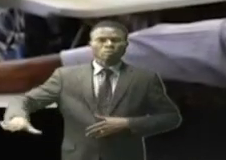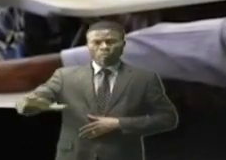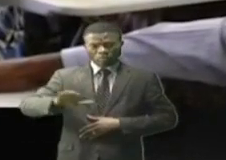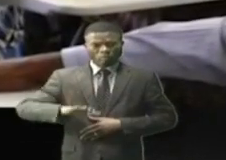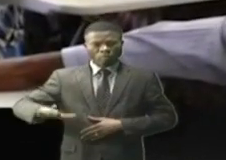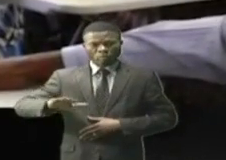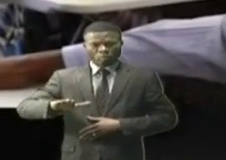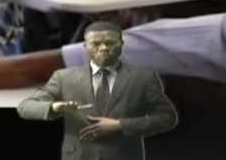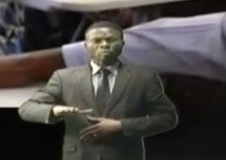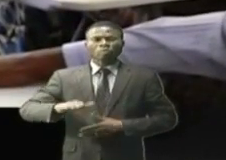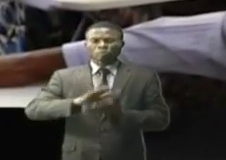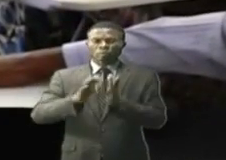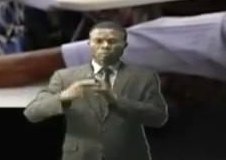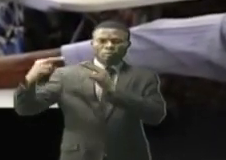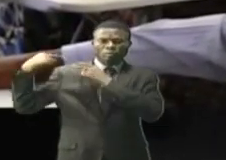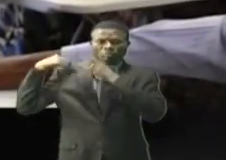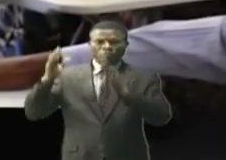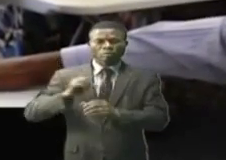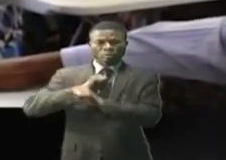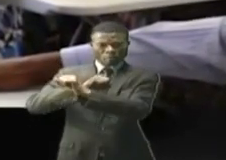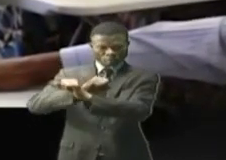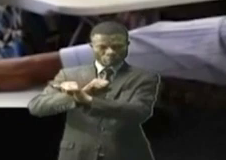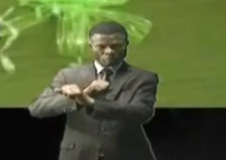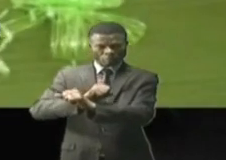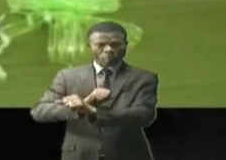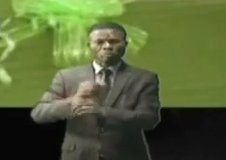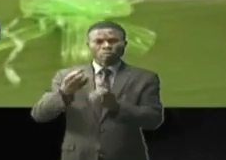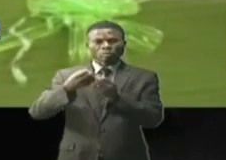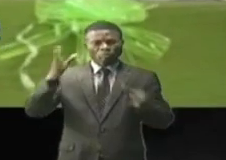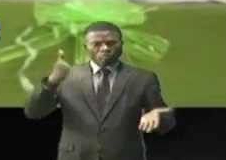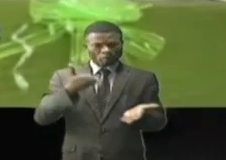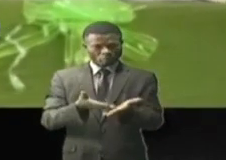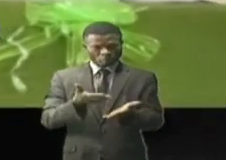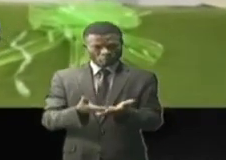à s'approprier et protéger cet héritage. Depuis